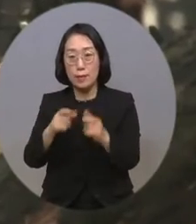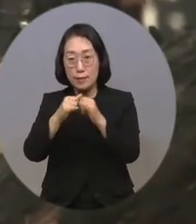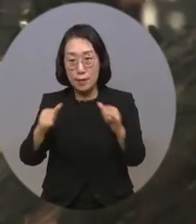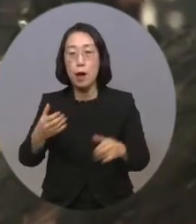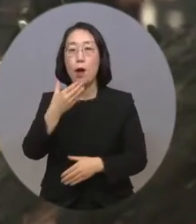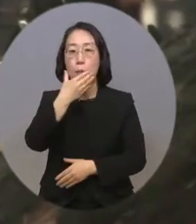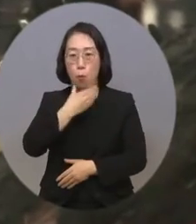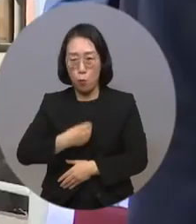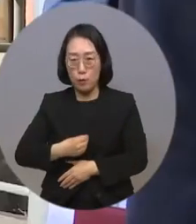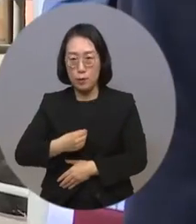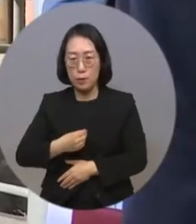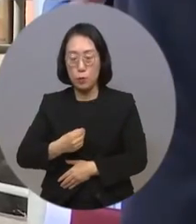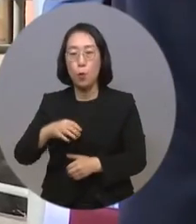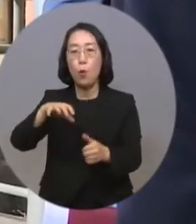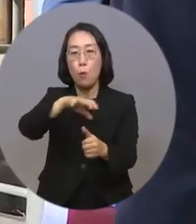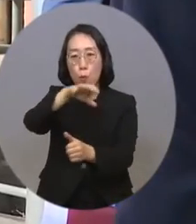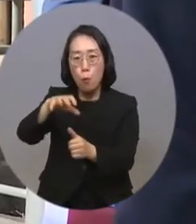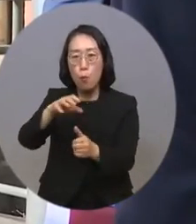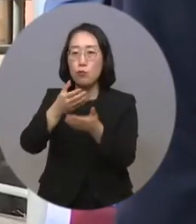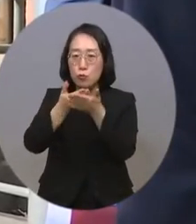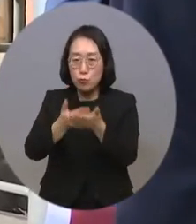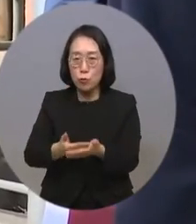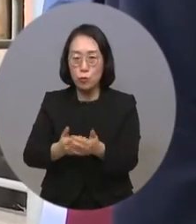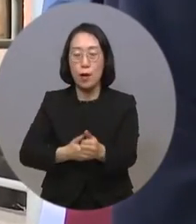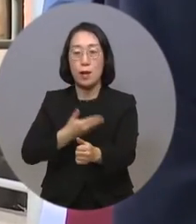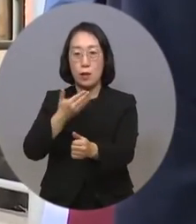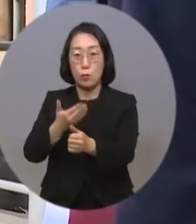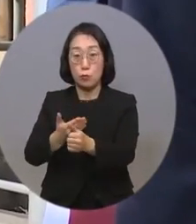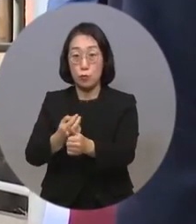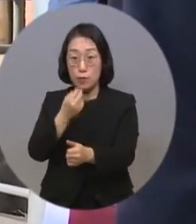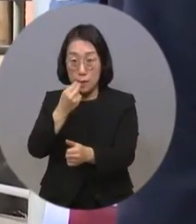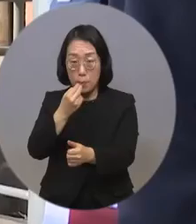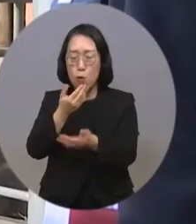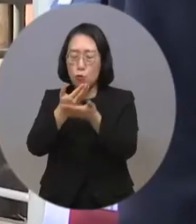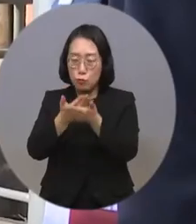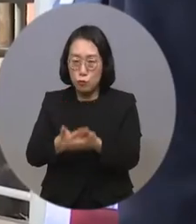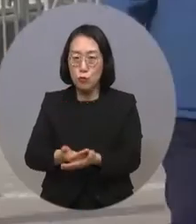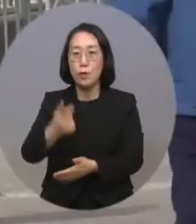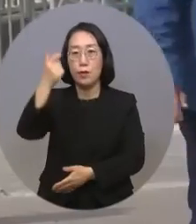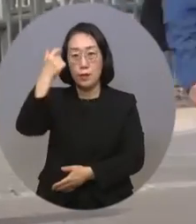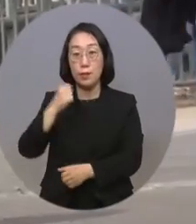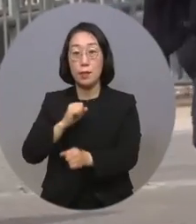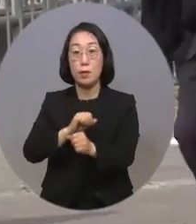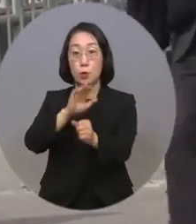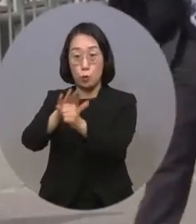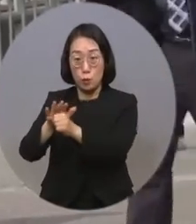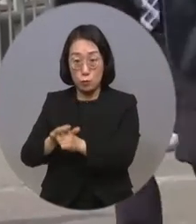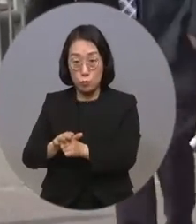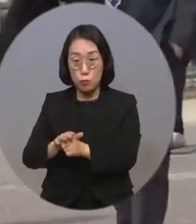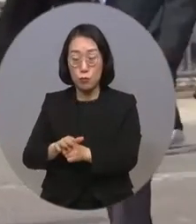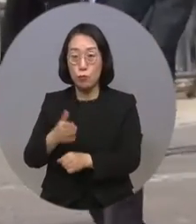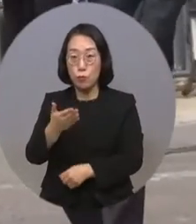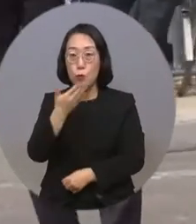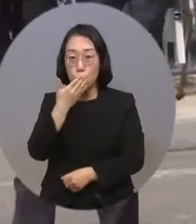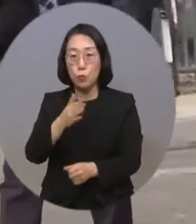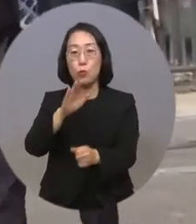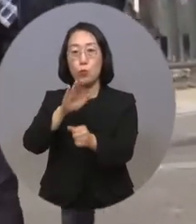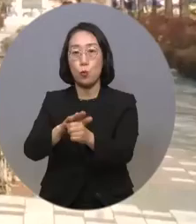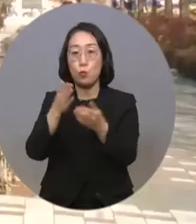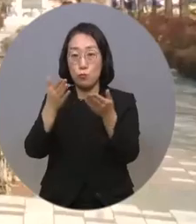복지와 생태계 보전을 알리는 그리고 생명의 중요성을 생명의 다양성 인식을 향상하는